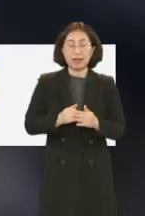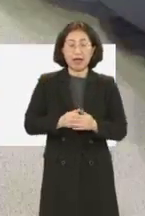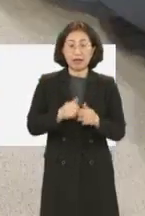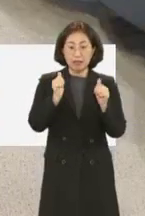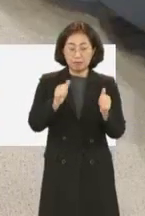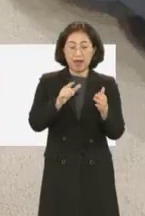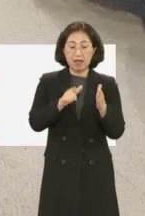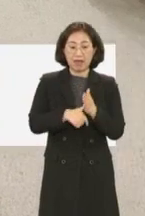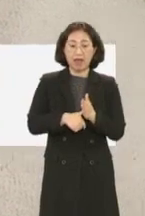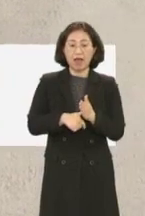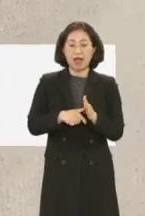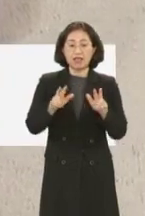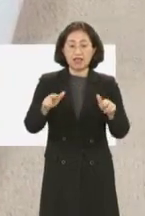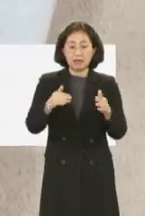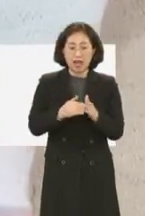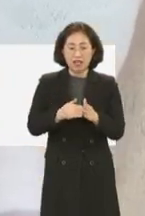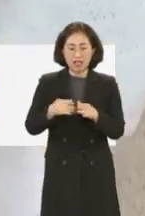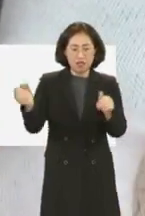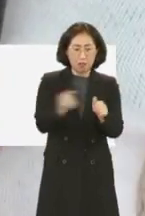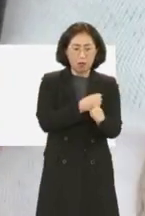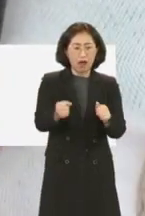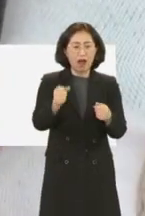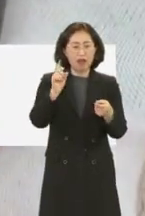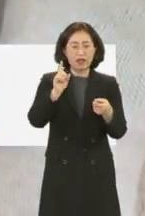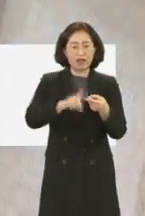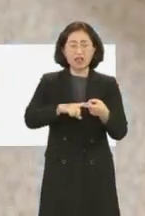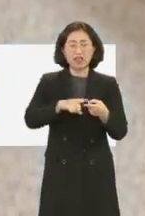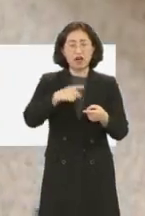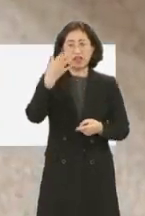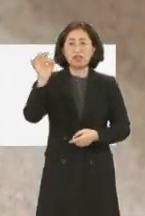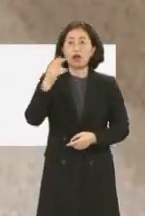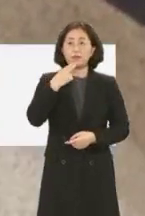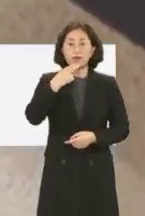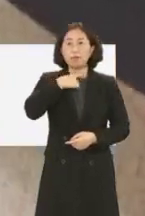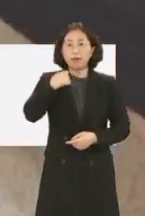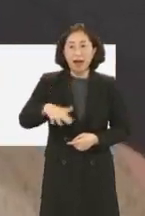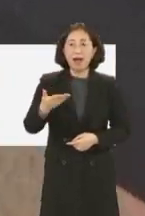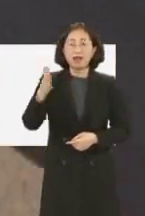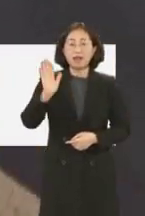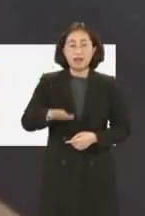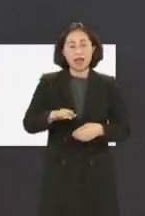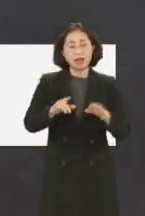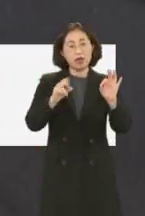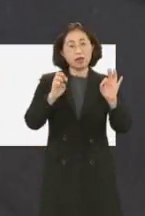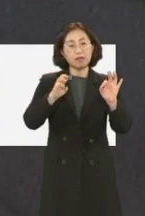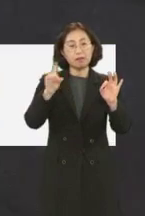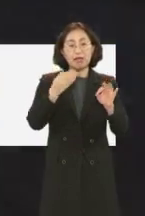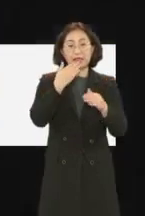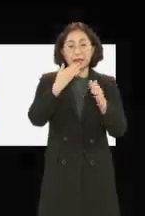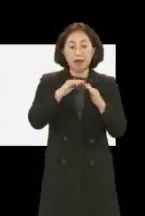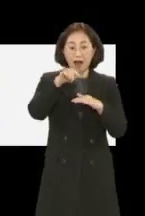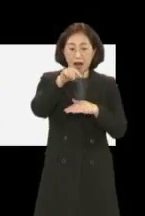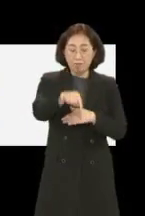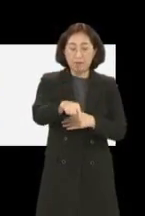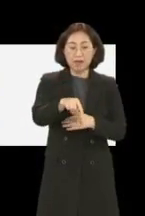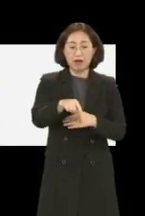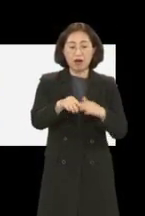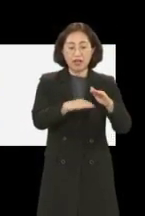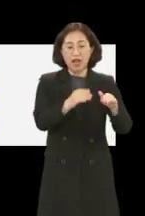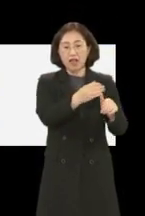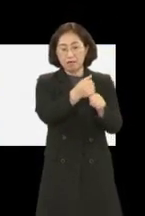공판에서 이들은 그동안 폭행 혐의를 일체 부인해오다 지난해 10월 31일 밤 식당 앞에서 아이들을 차량 밖으로